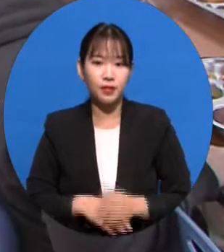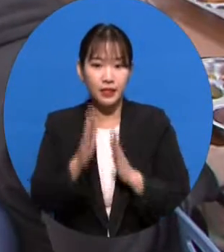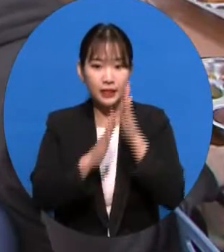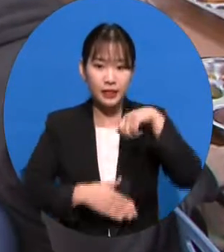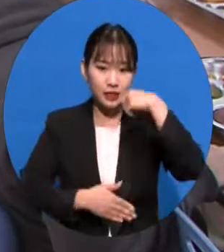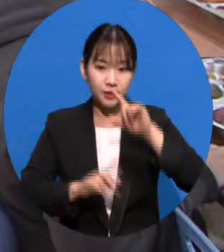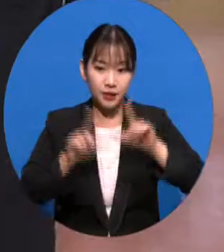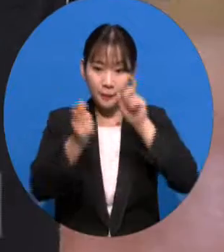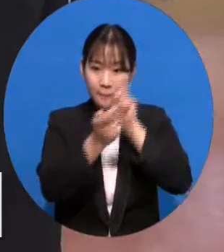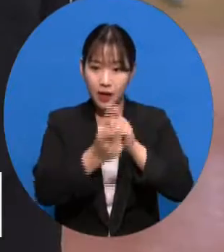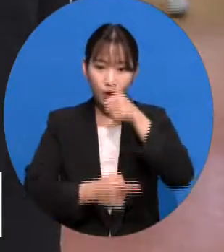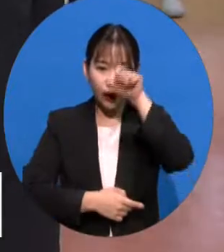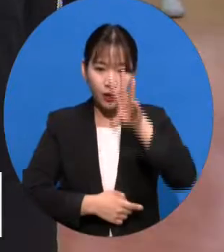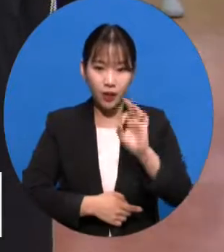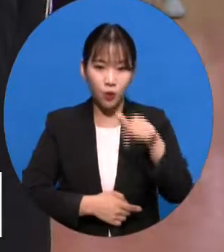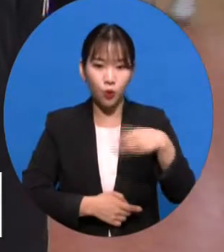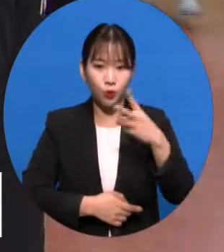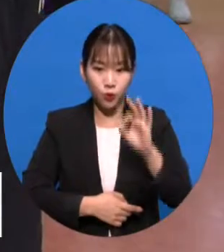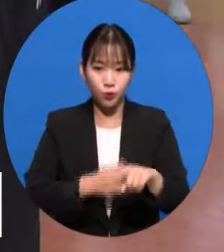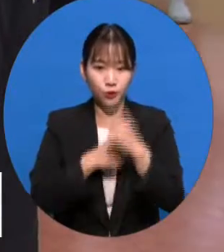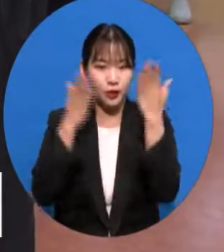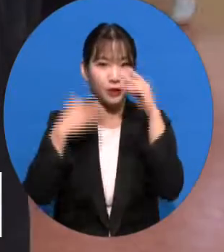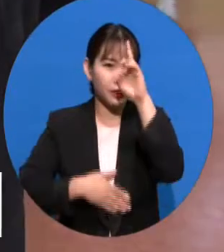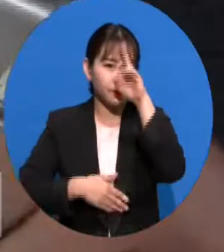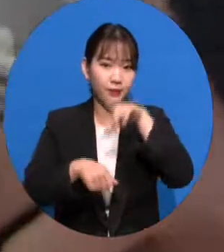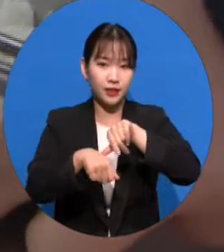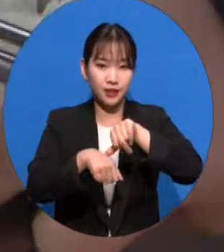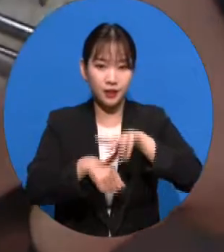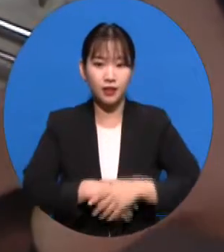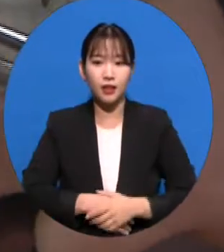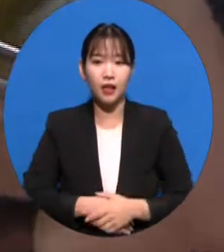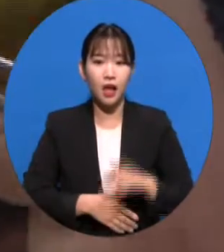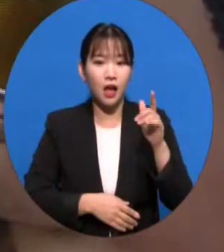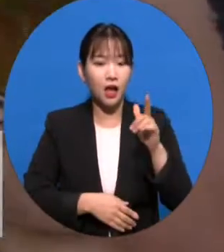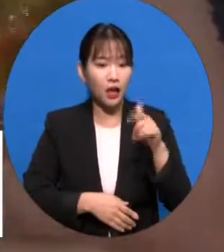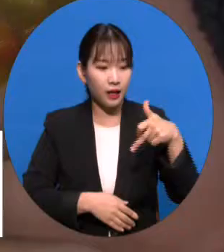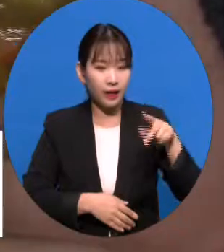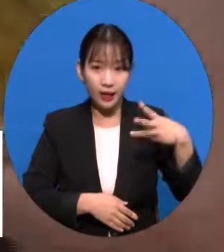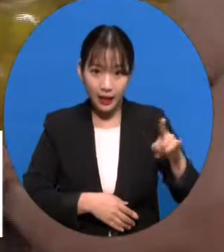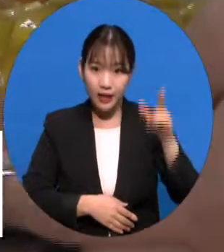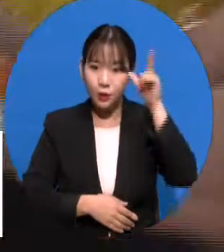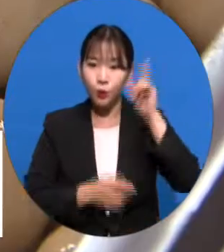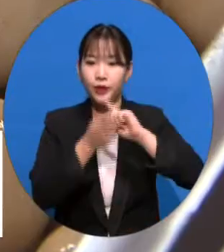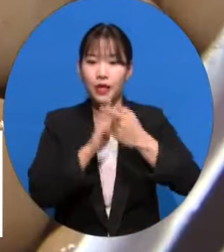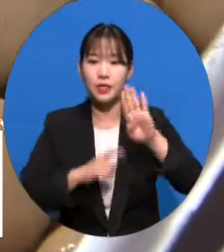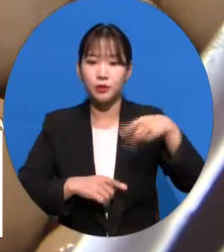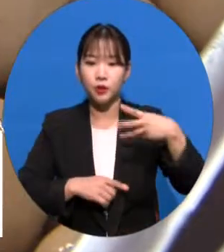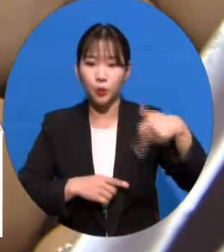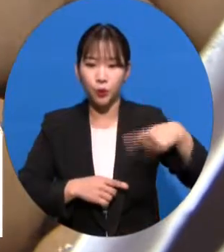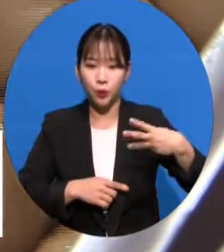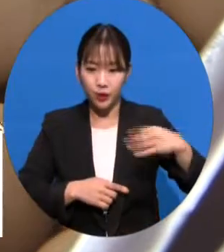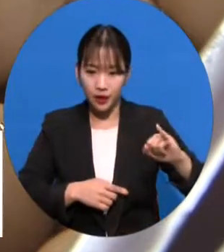채식 급식의 날을 맞은 광양 옥룡초등학교의 점심시간입니다. 카레에는 소고기 대신 브로콜리가,